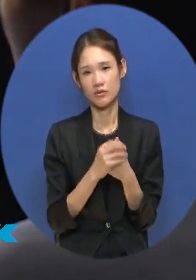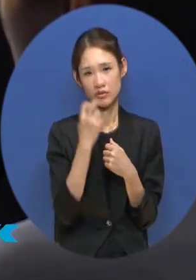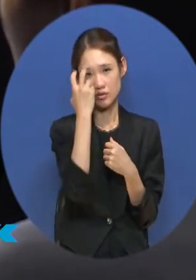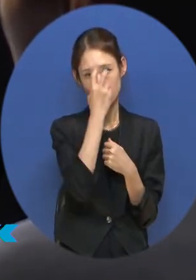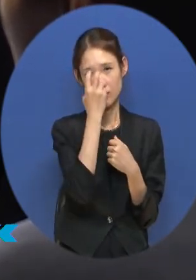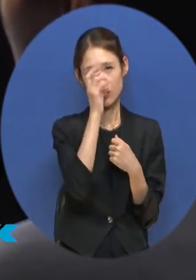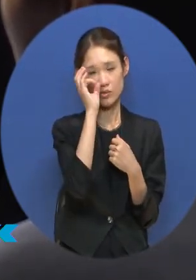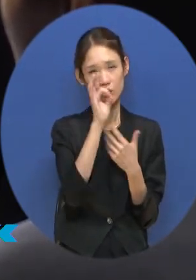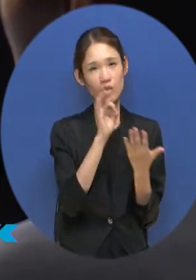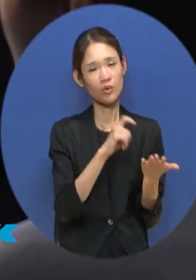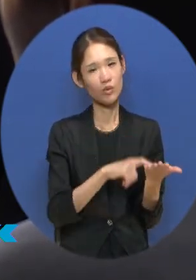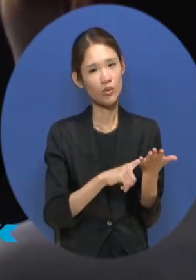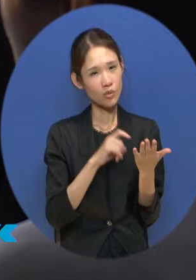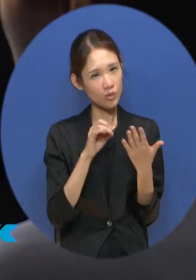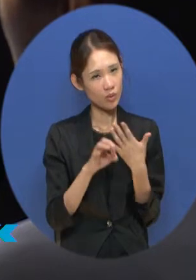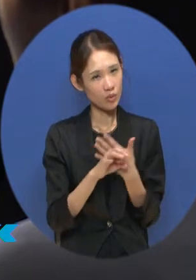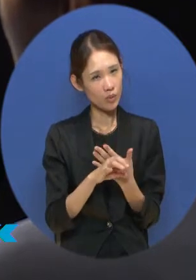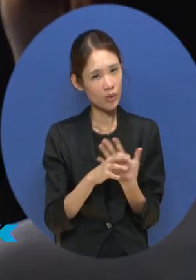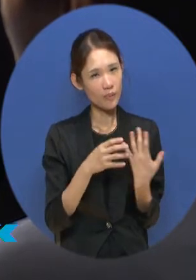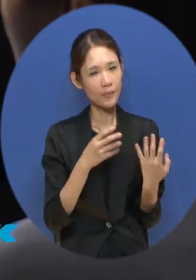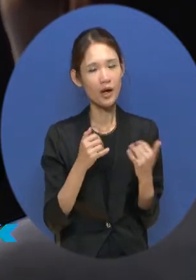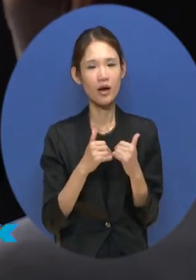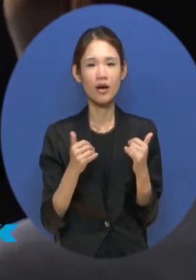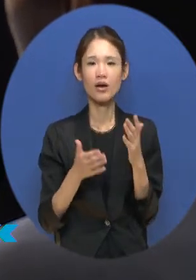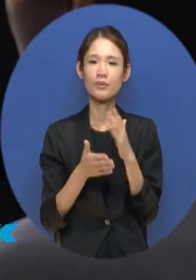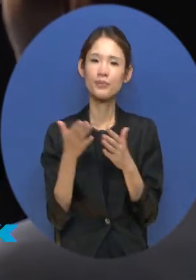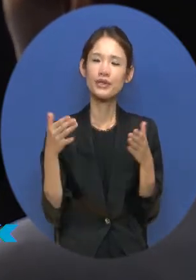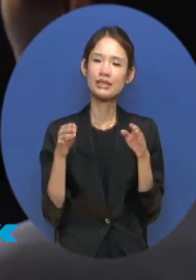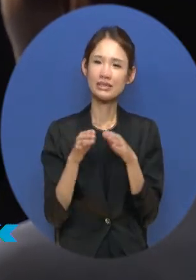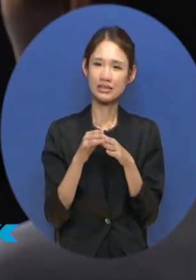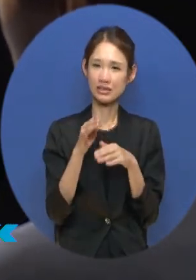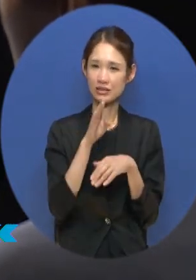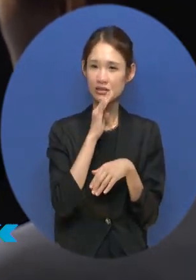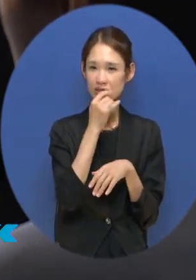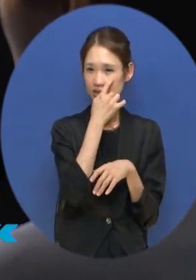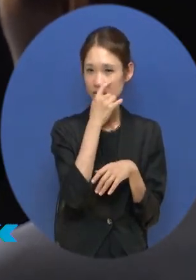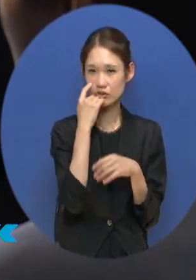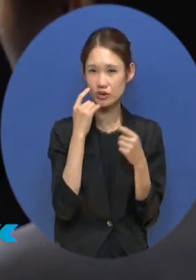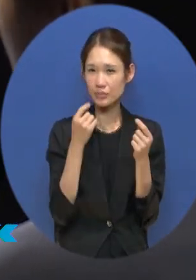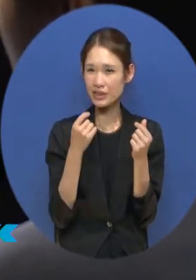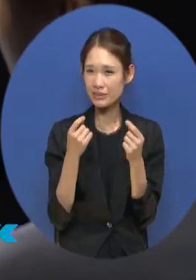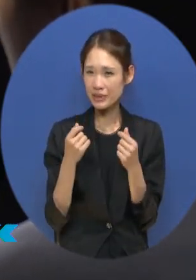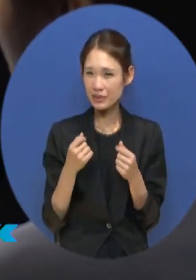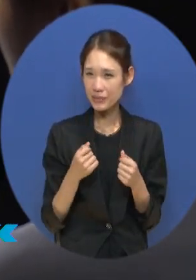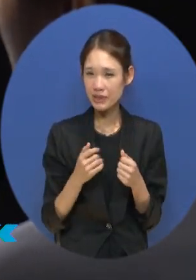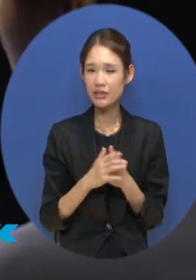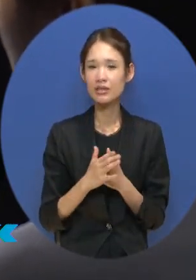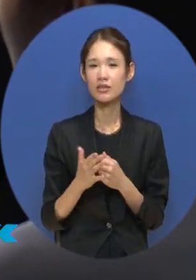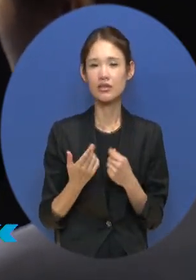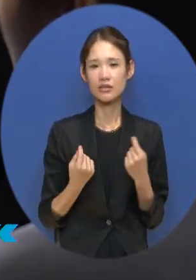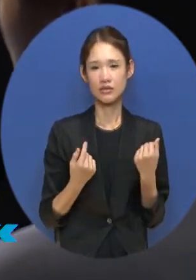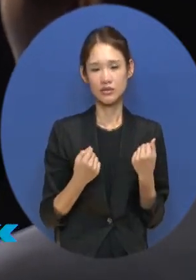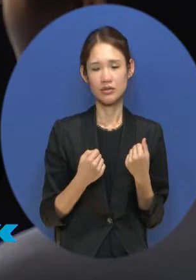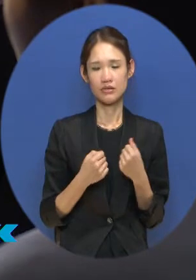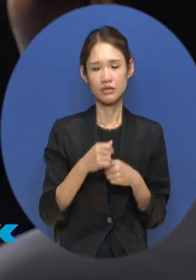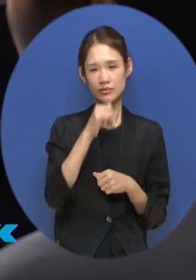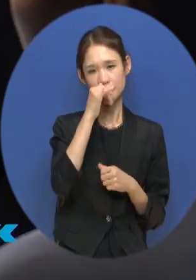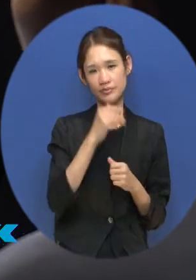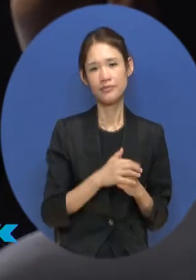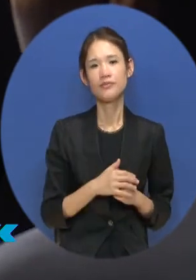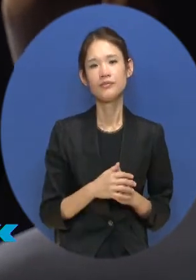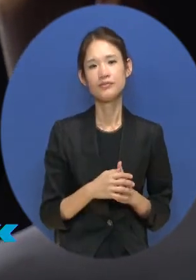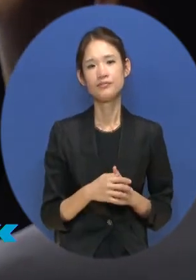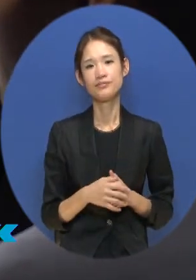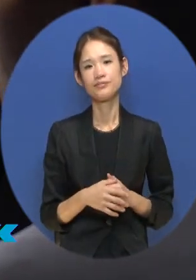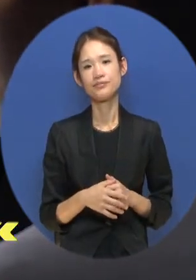설문조사를 한 결과를 보면은 굉장히 많은 사람들이 빌딩 증후군과 같은 네. 유사한 그런 질병에 시달리고 있는 것을 알 수 있었습니다.